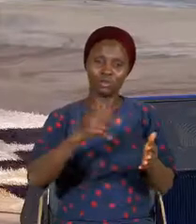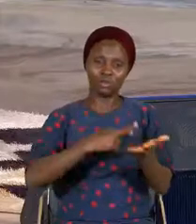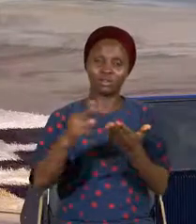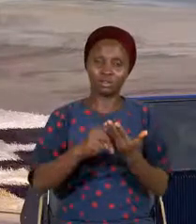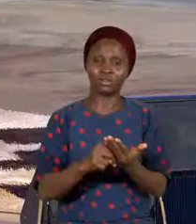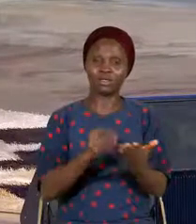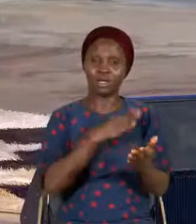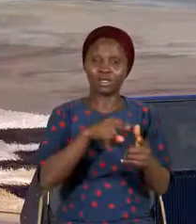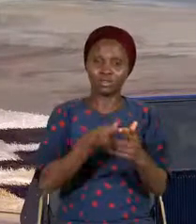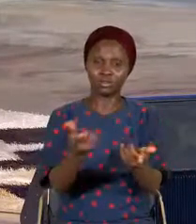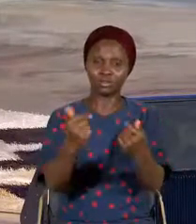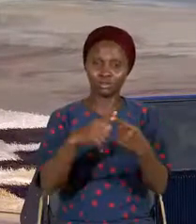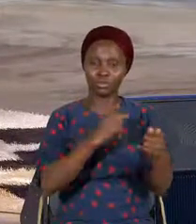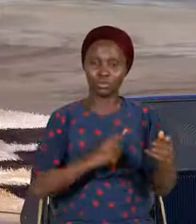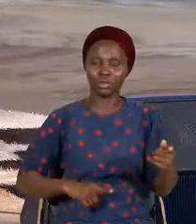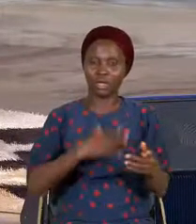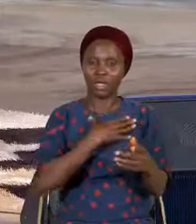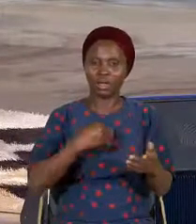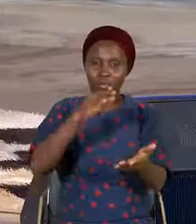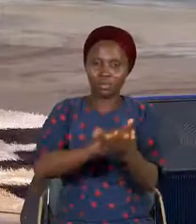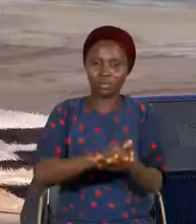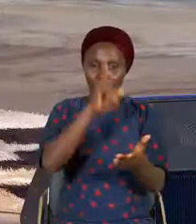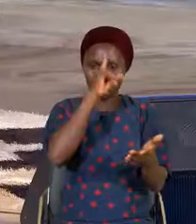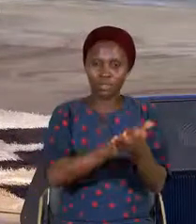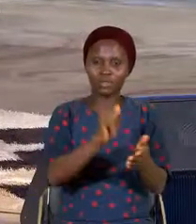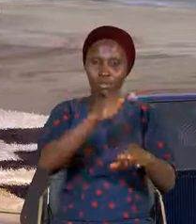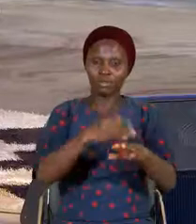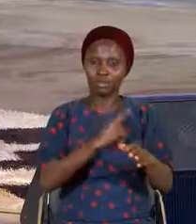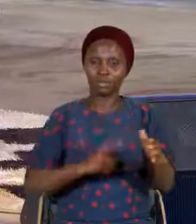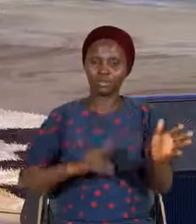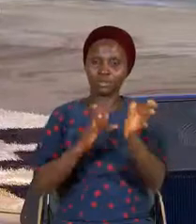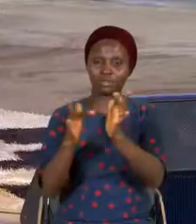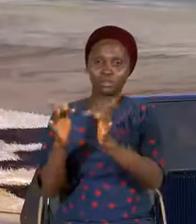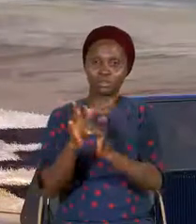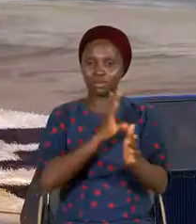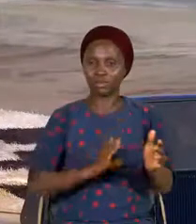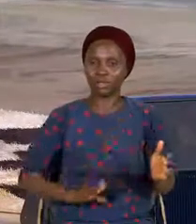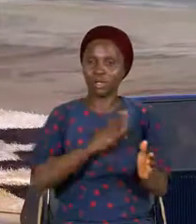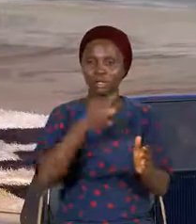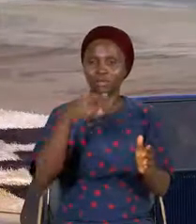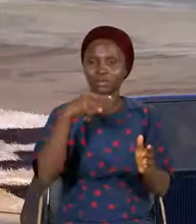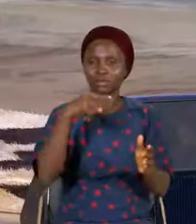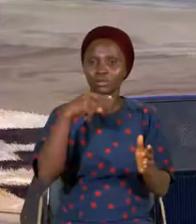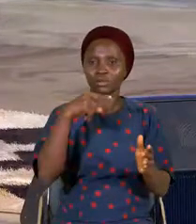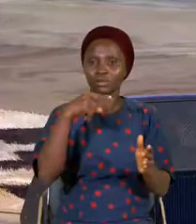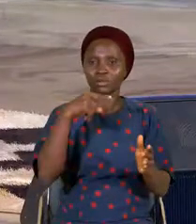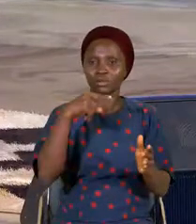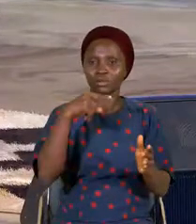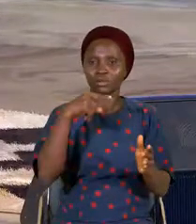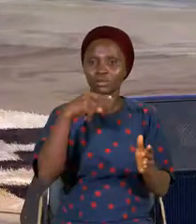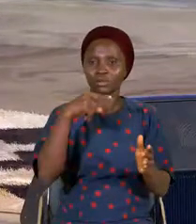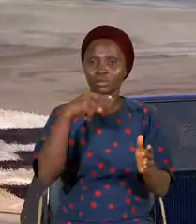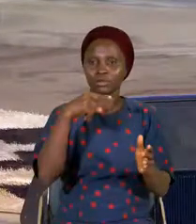vous vous tournez vers Christ pour croire au Seigneur Jésus-Christ. Il dit, comme il est